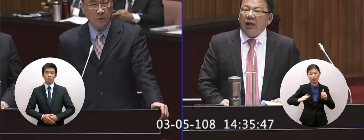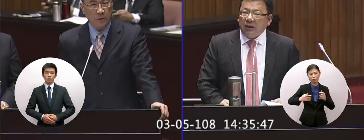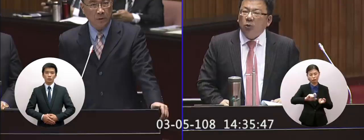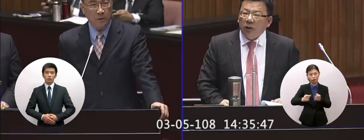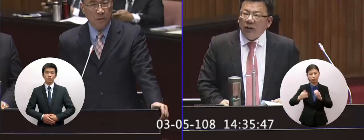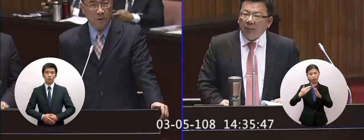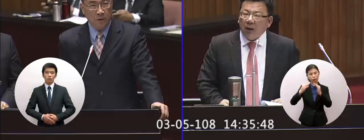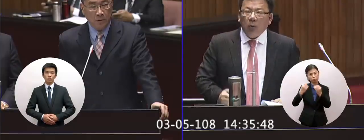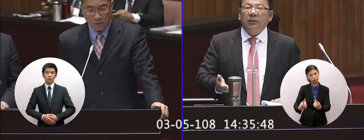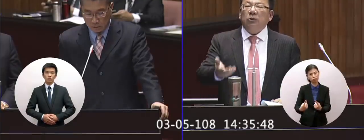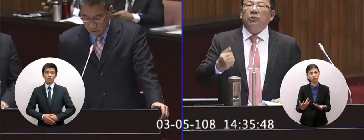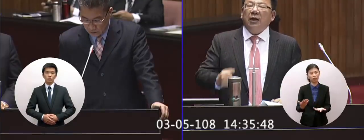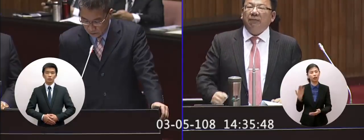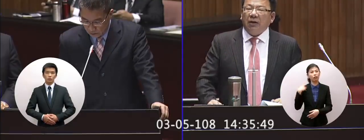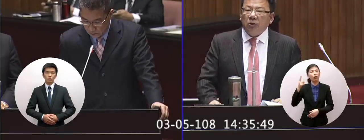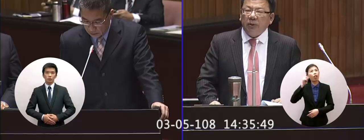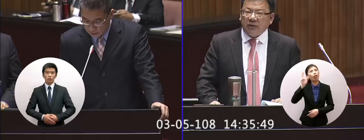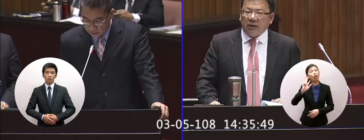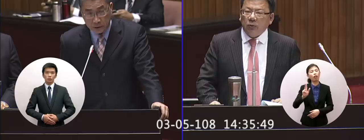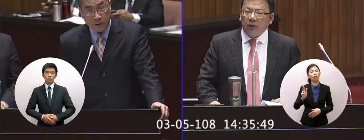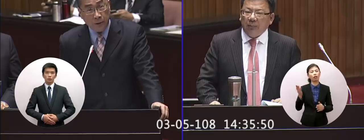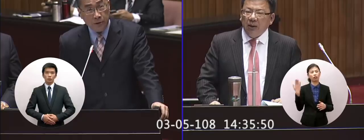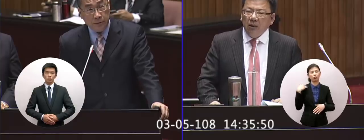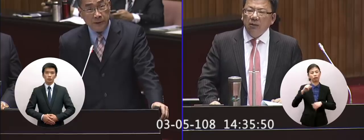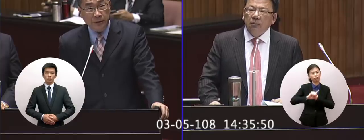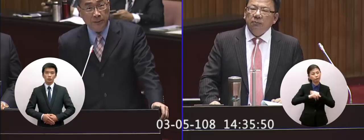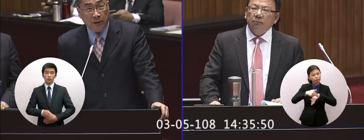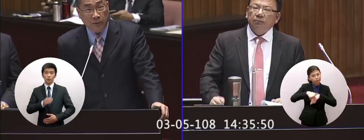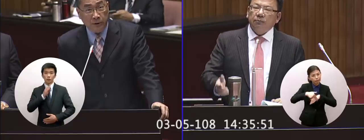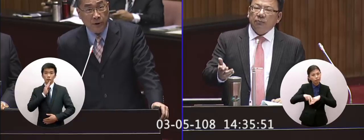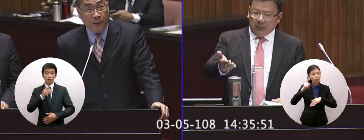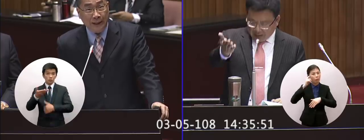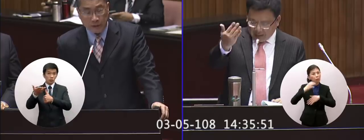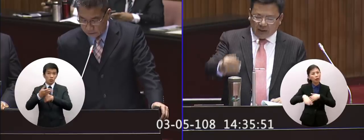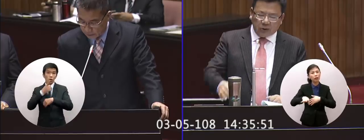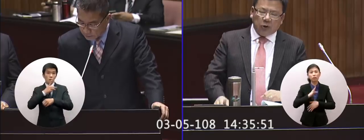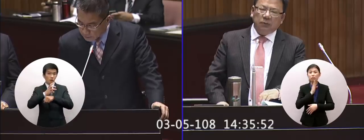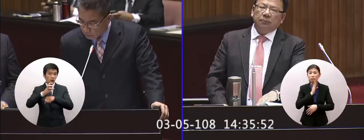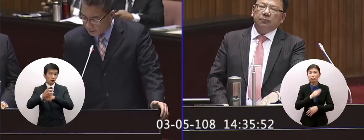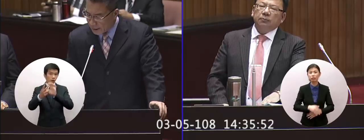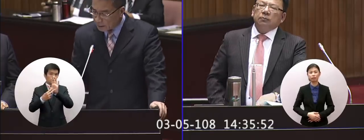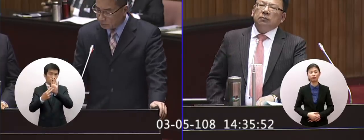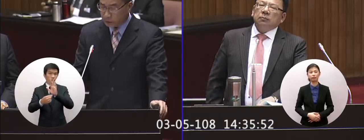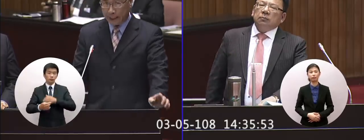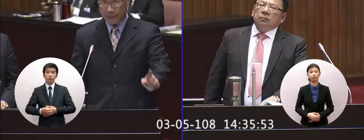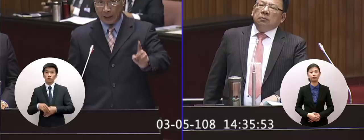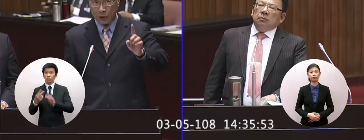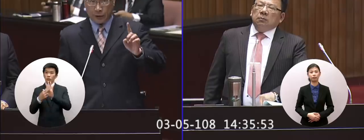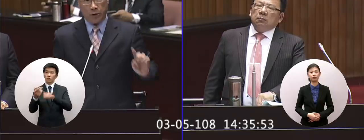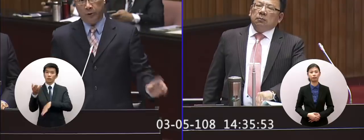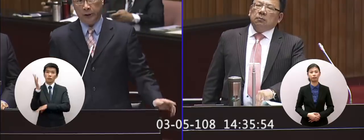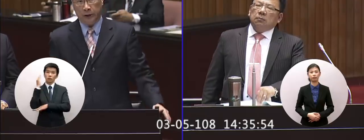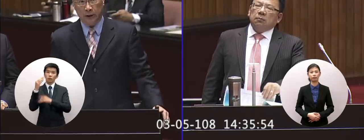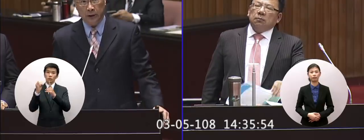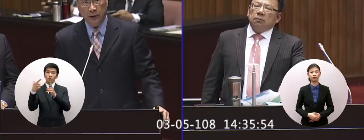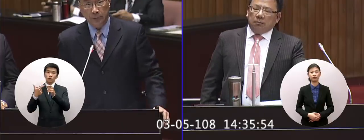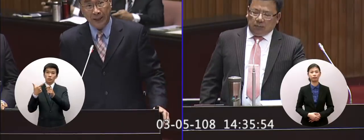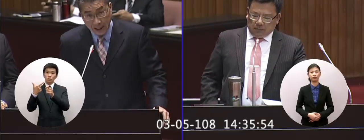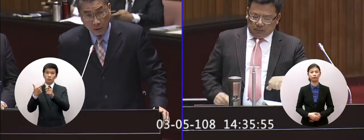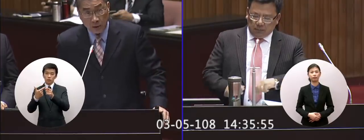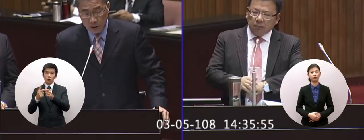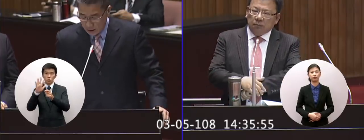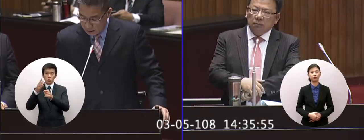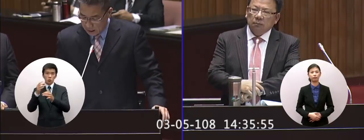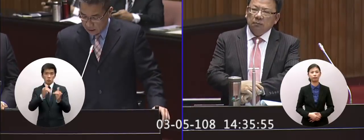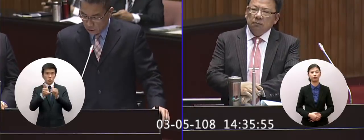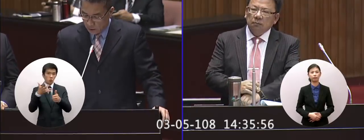初没有想到的问题吗？我们当初在立法的时候没有想到的问题。 委员是不是30秒让我先回答这个问题？事实上我们内政部在106年有一个